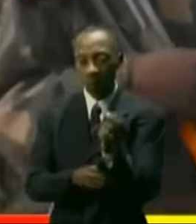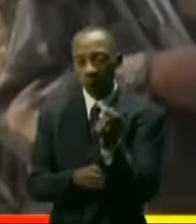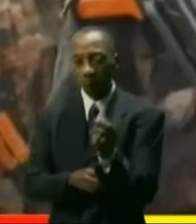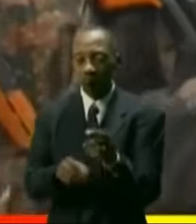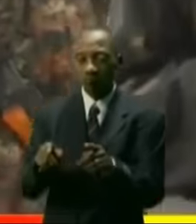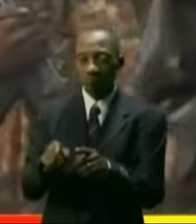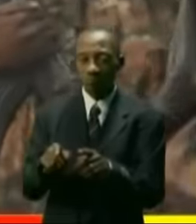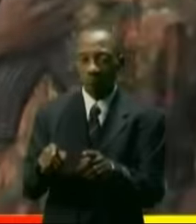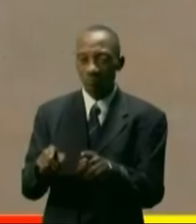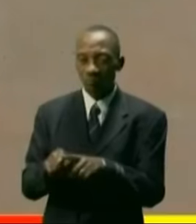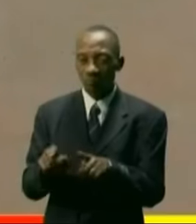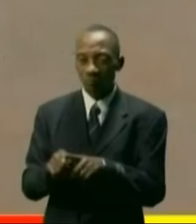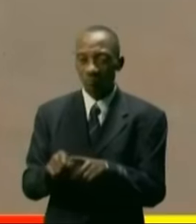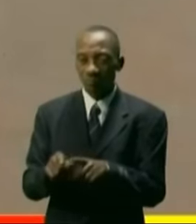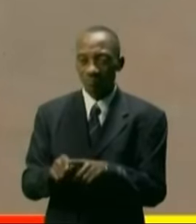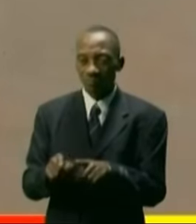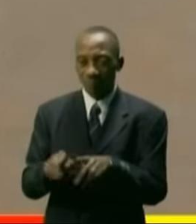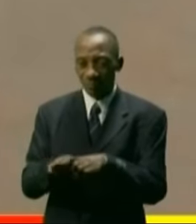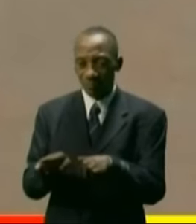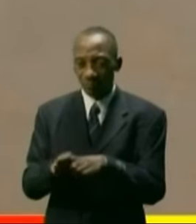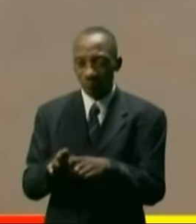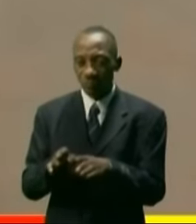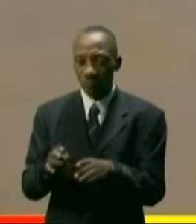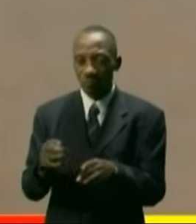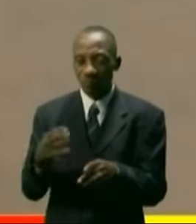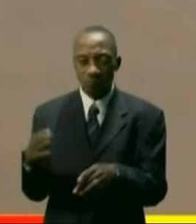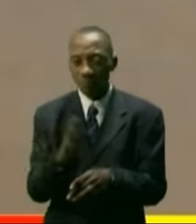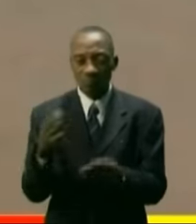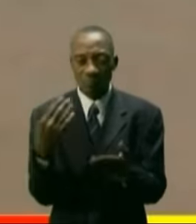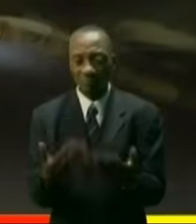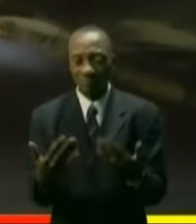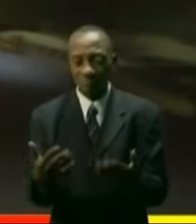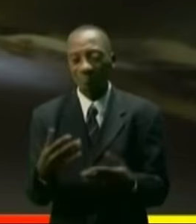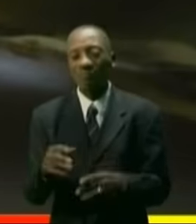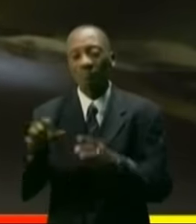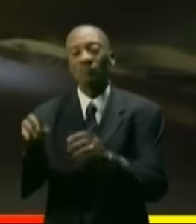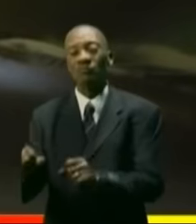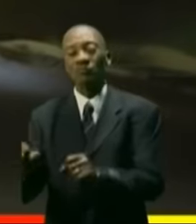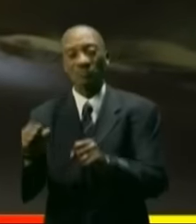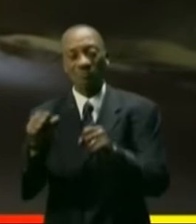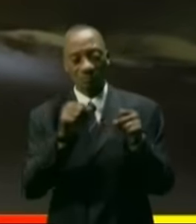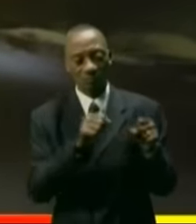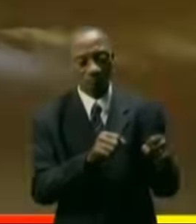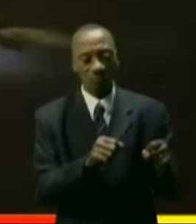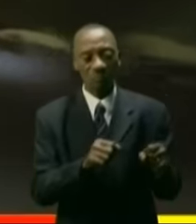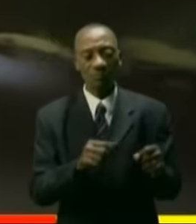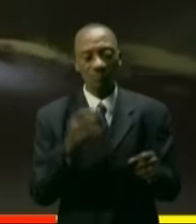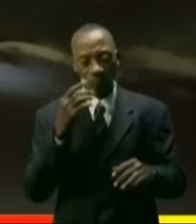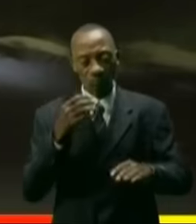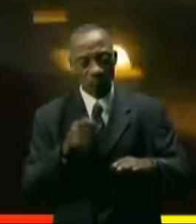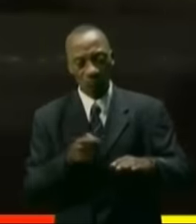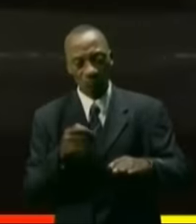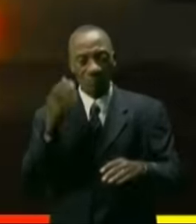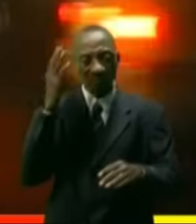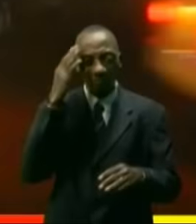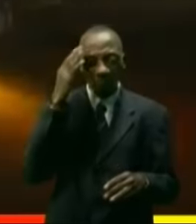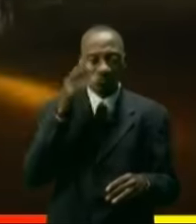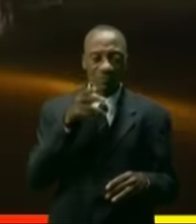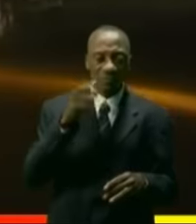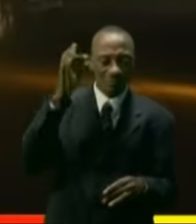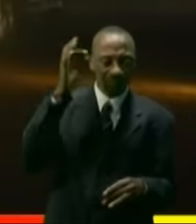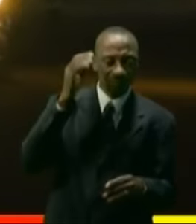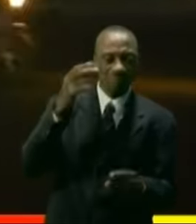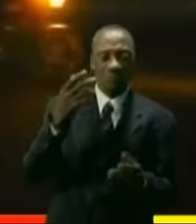de l'état de siège, il s'observe au sein de la population une ataraxie, le plus profond favorisant ainsi la